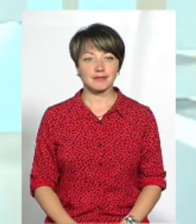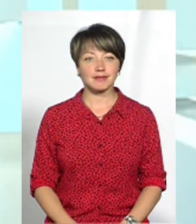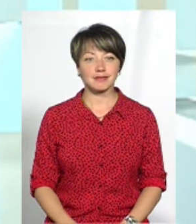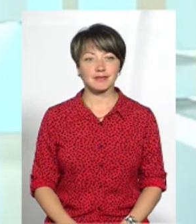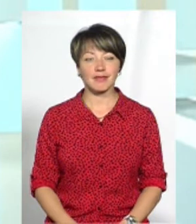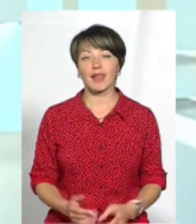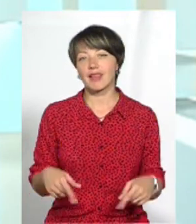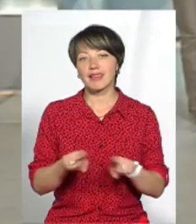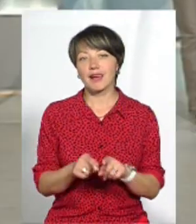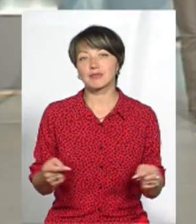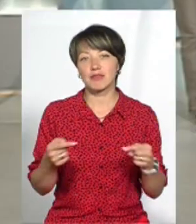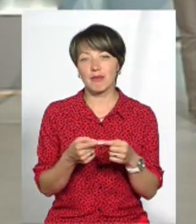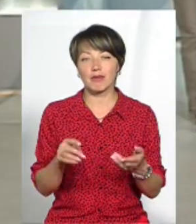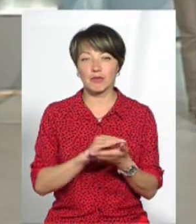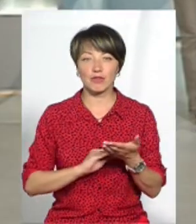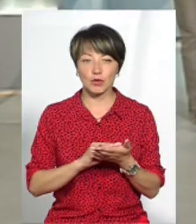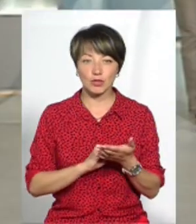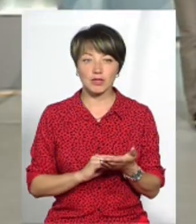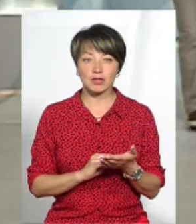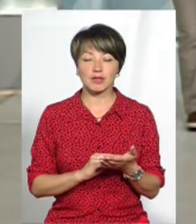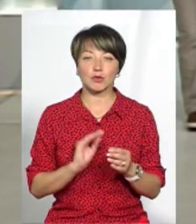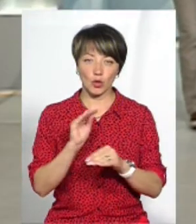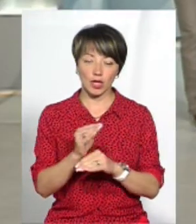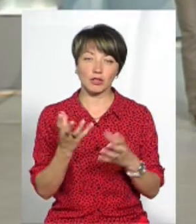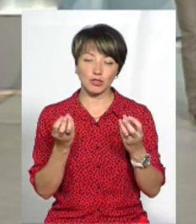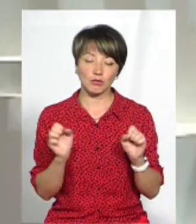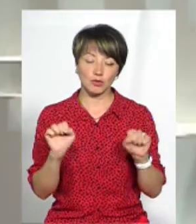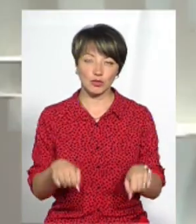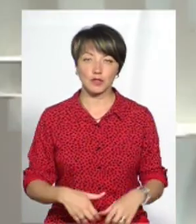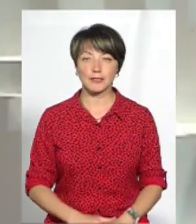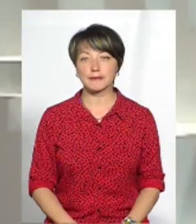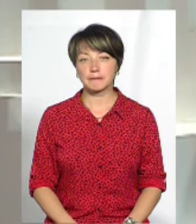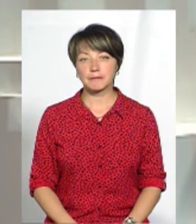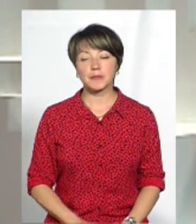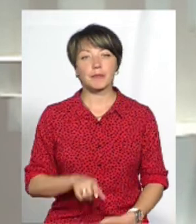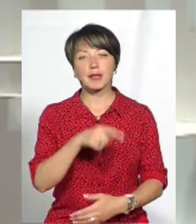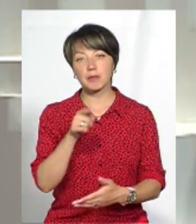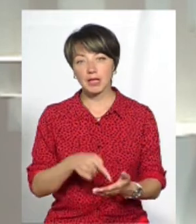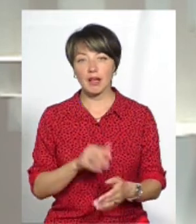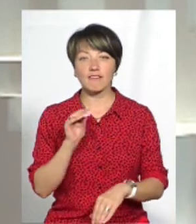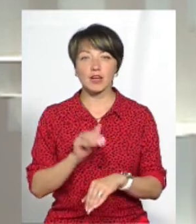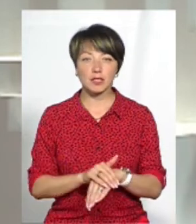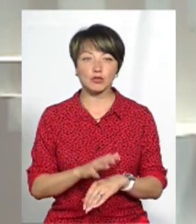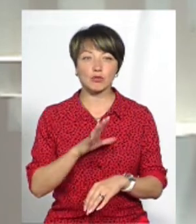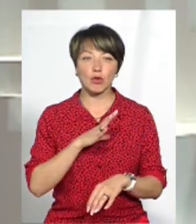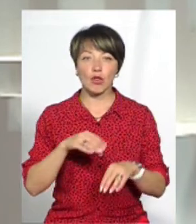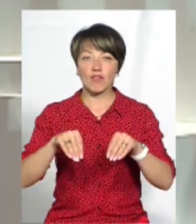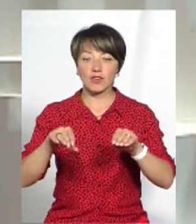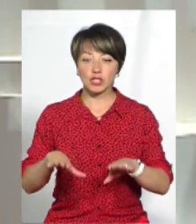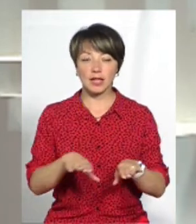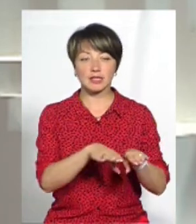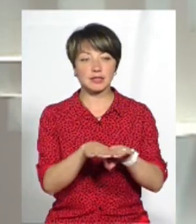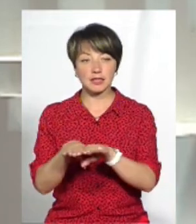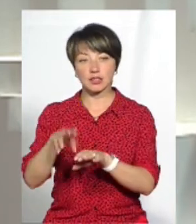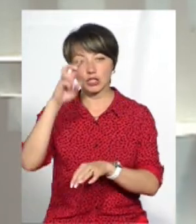Ну, от так співпало, що да, не говорили, так, але конкретики можете додати. Повторююсь, питання вже було фактично на вирішальній